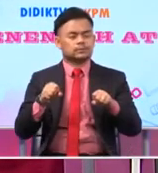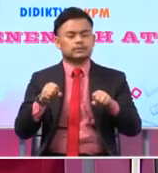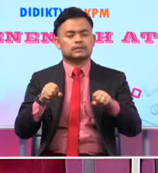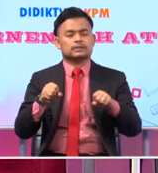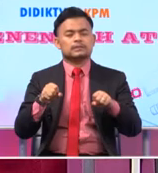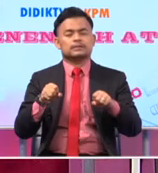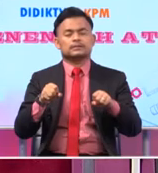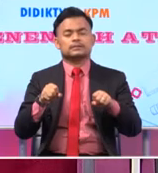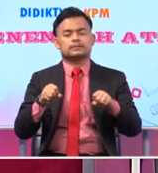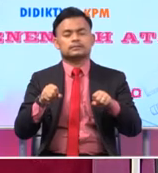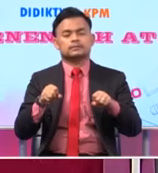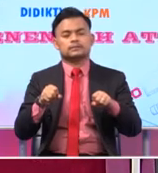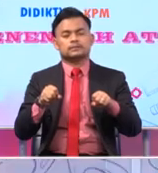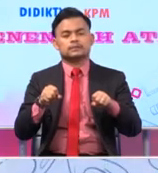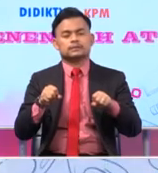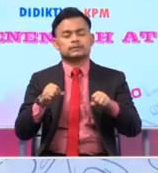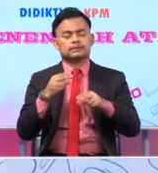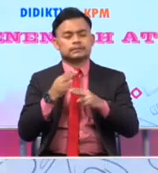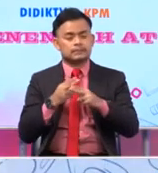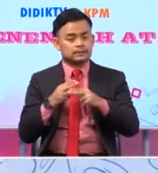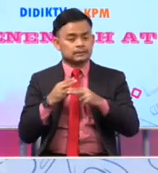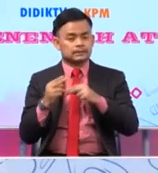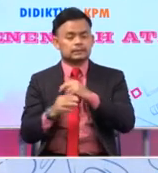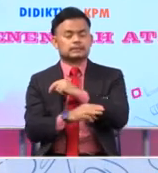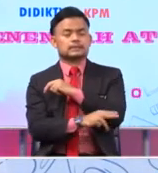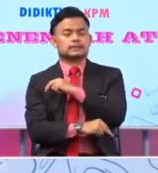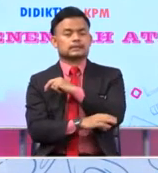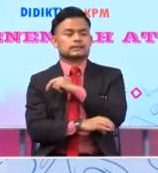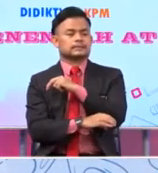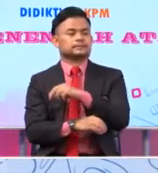betul atau salah ucapannya ialah betul-betul